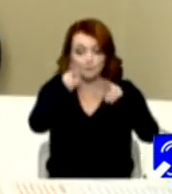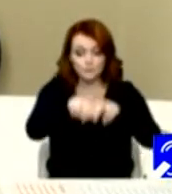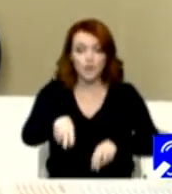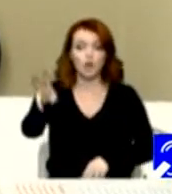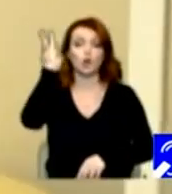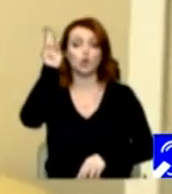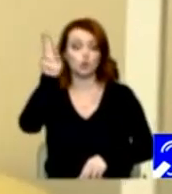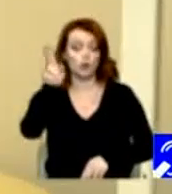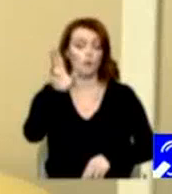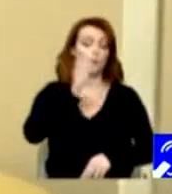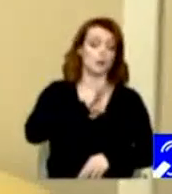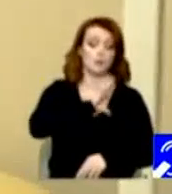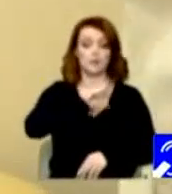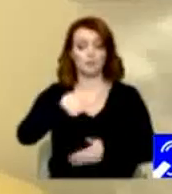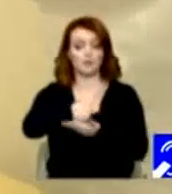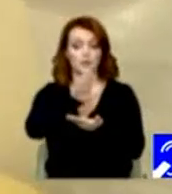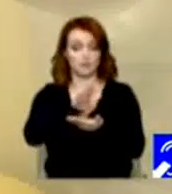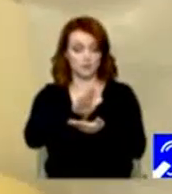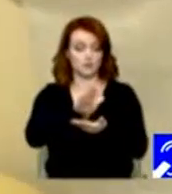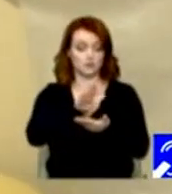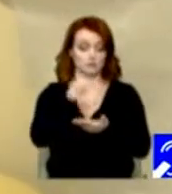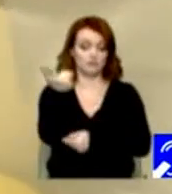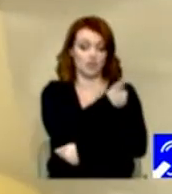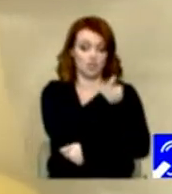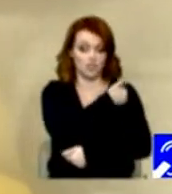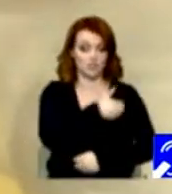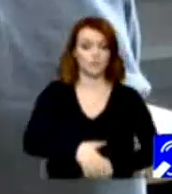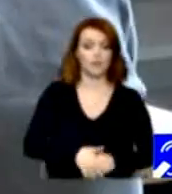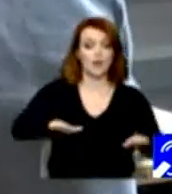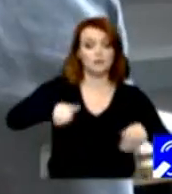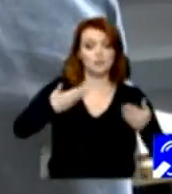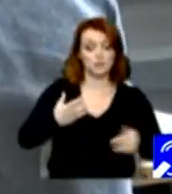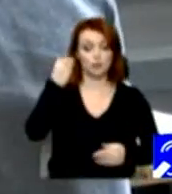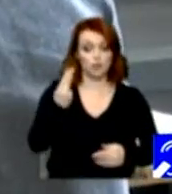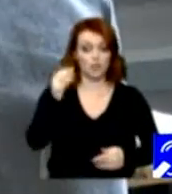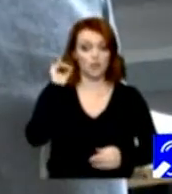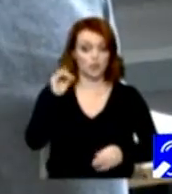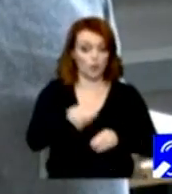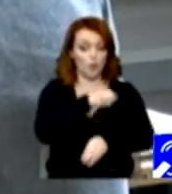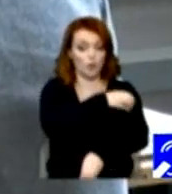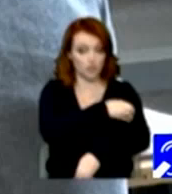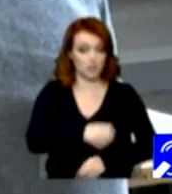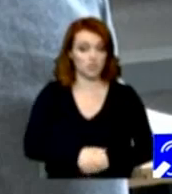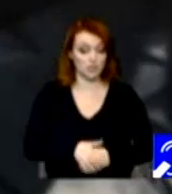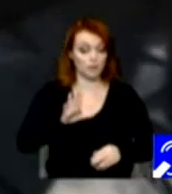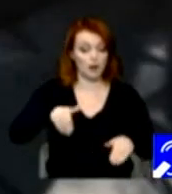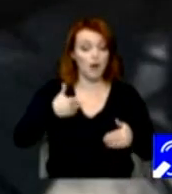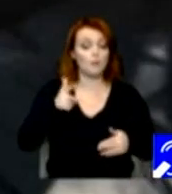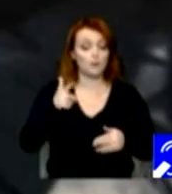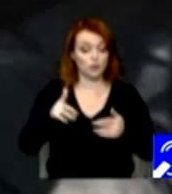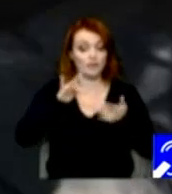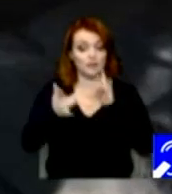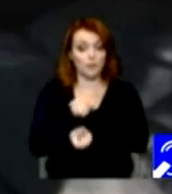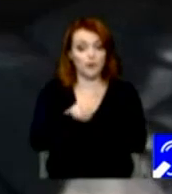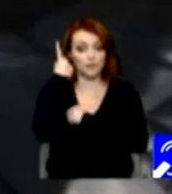în procesul imunizării inițiativa blocului pe cerem psrm vine după ce în spațiul public au apărut imagini